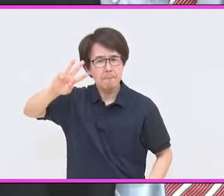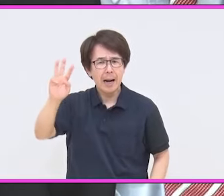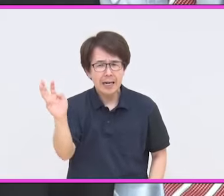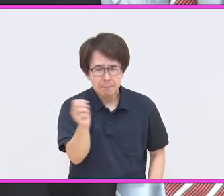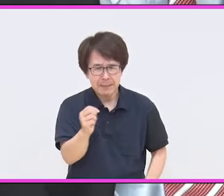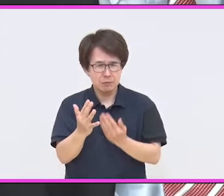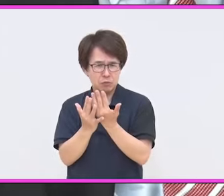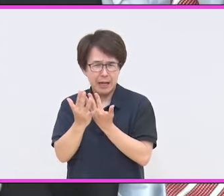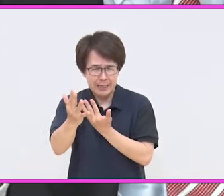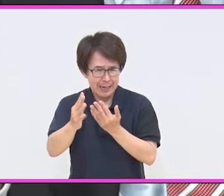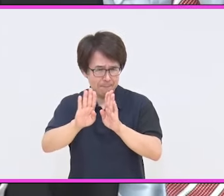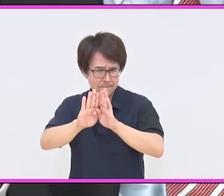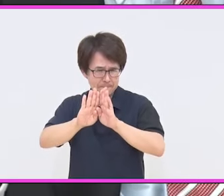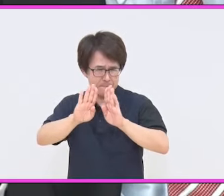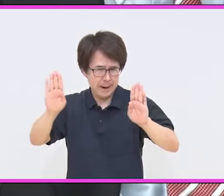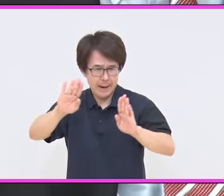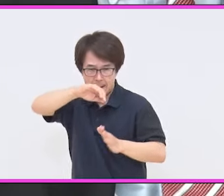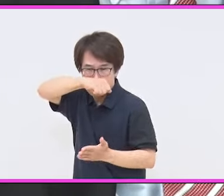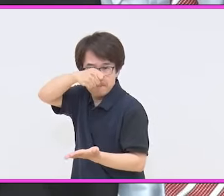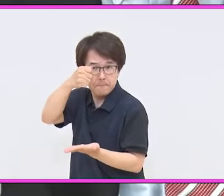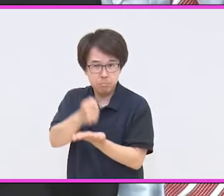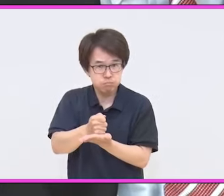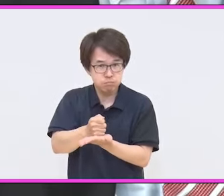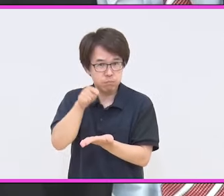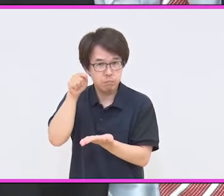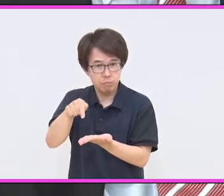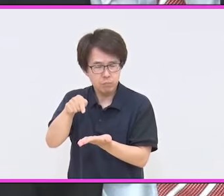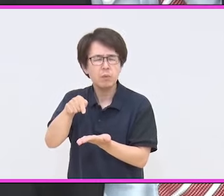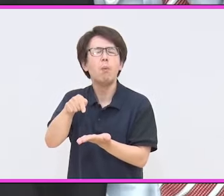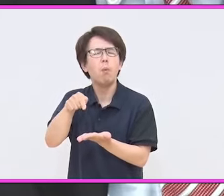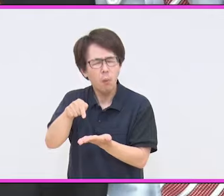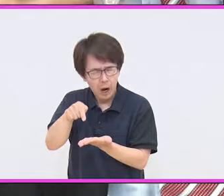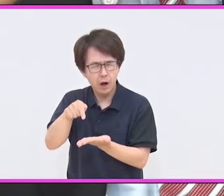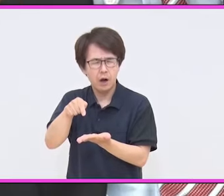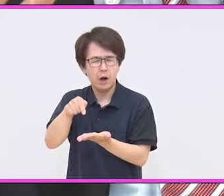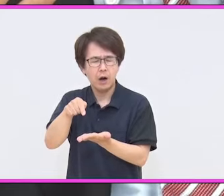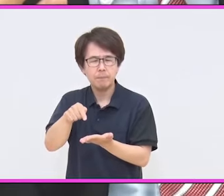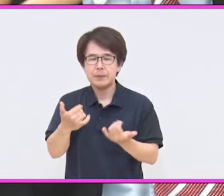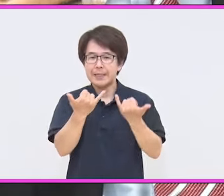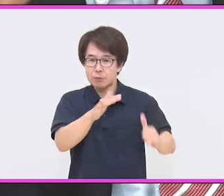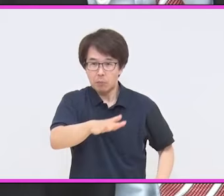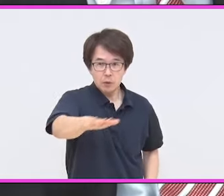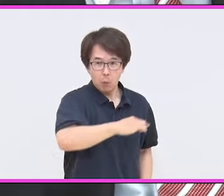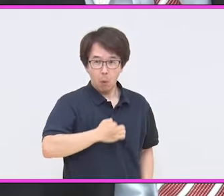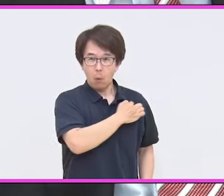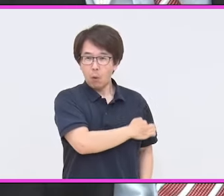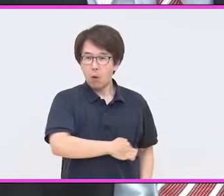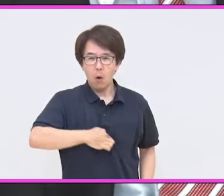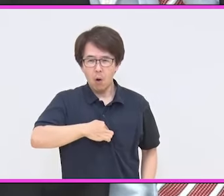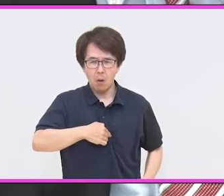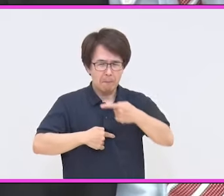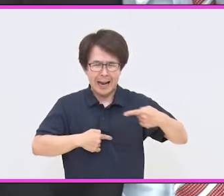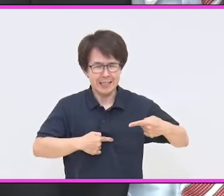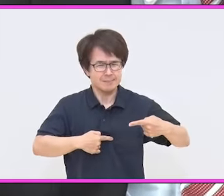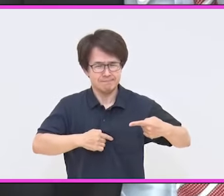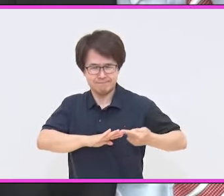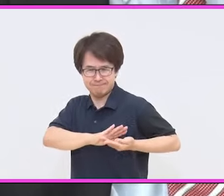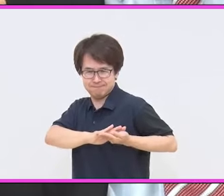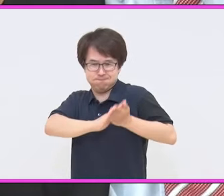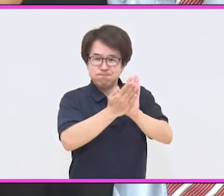ック大会をやってこれを成功させるっていうことが人のマインドセットをこうポジティブなものに変え